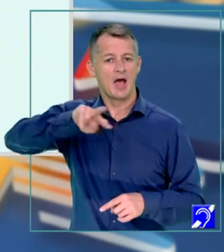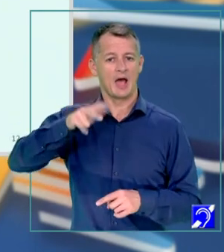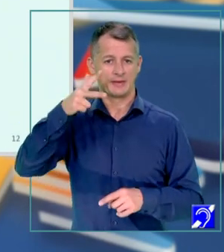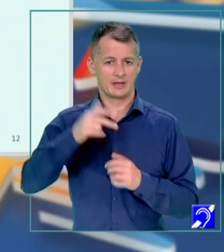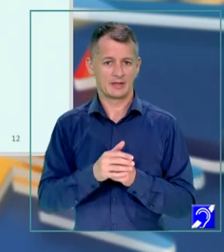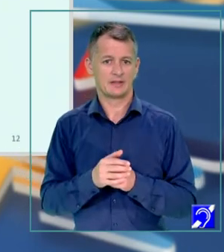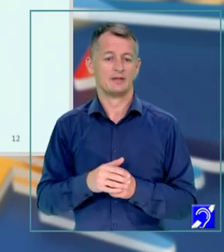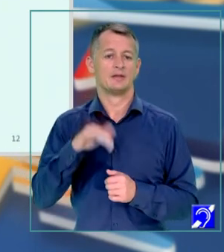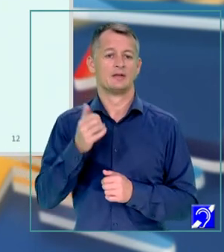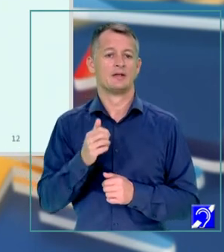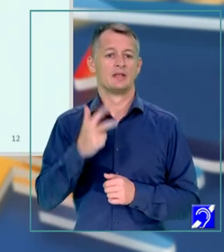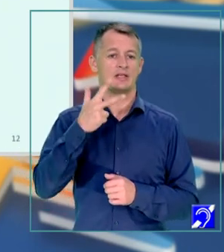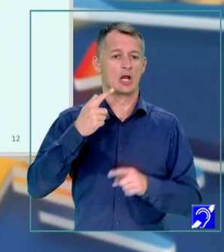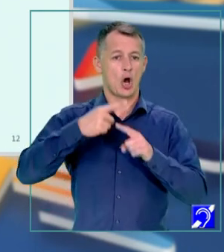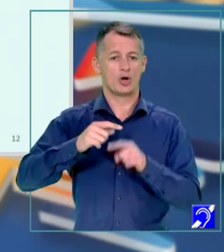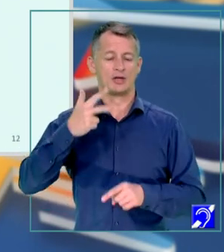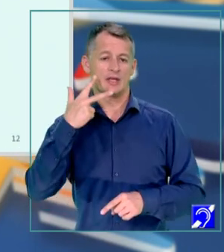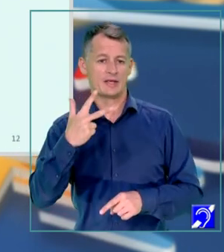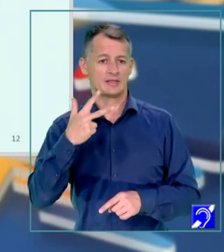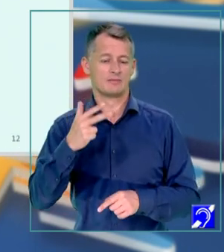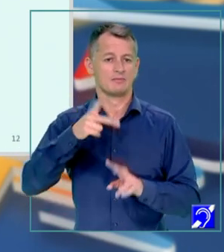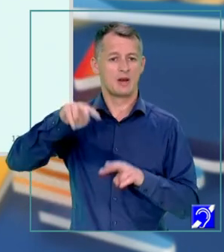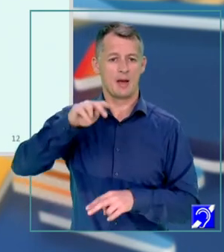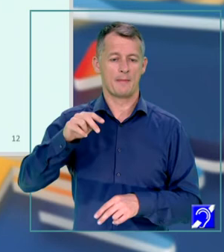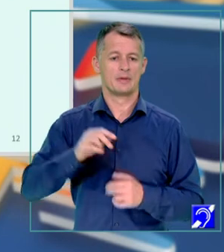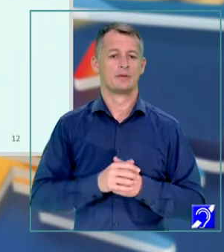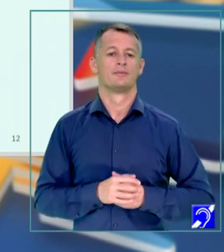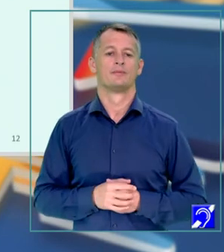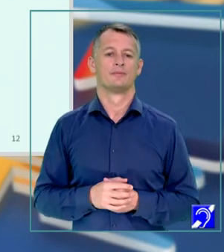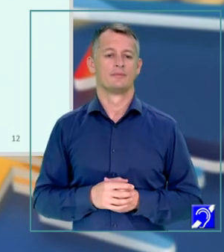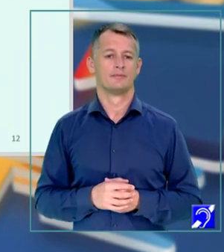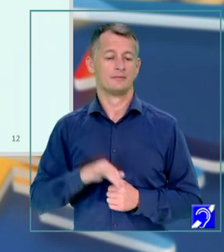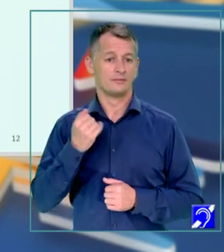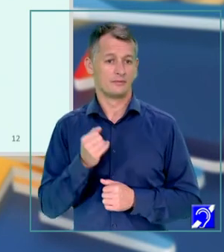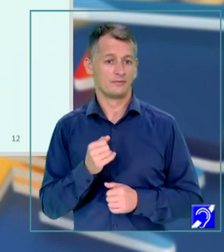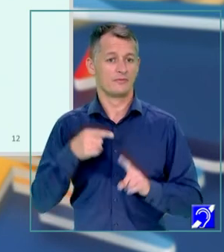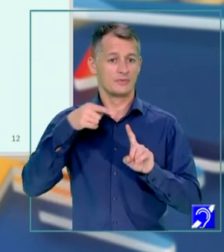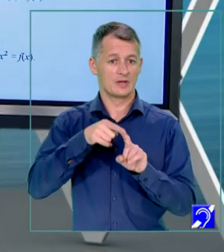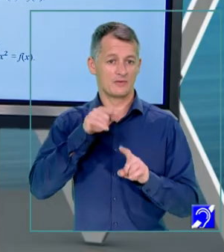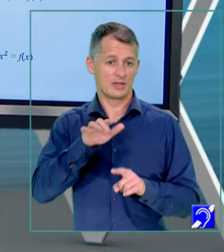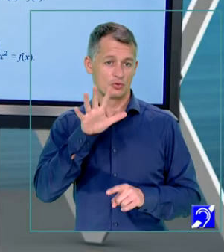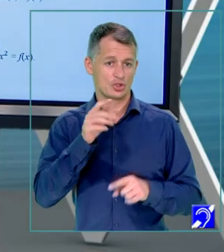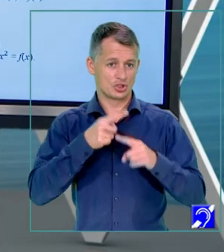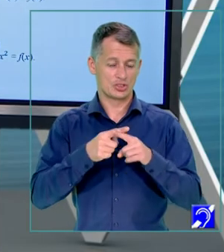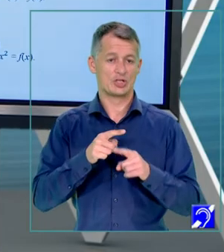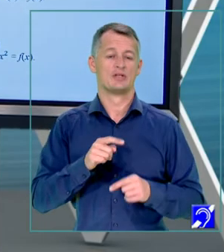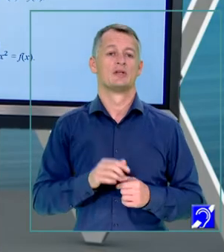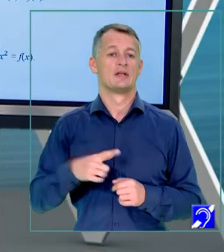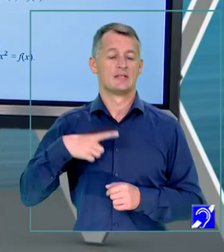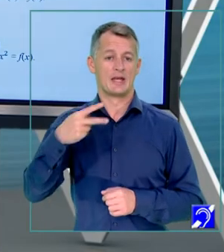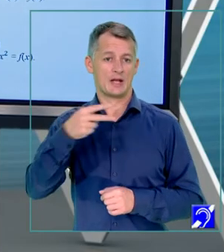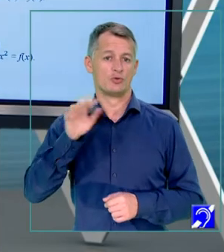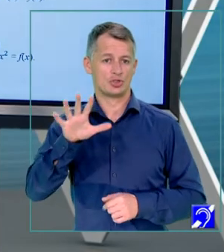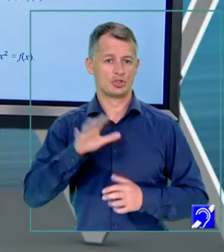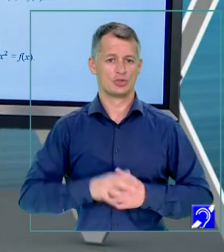trei ori x la pătrat trebui sa ma simt legat cu 3 și România x pătrat derivata lui 5 și x este cinci pentru că x derivat